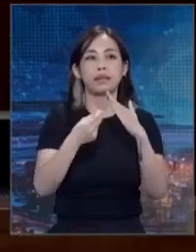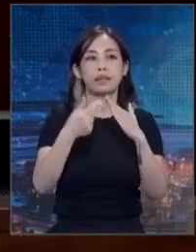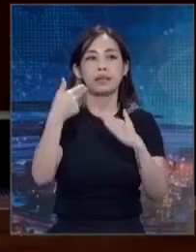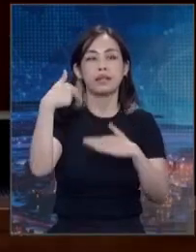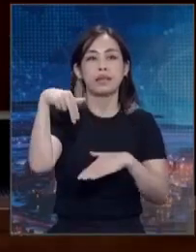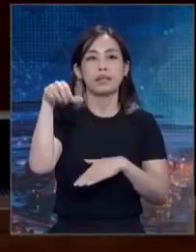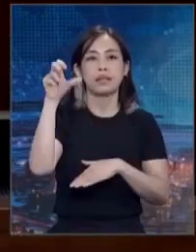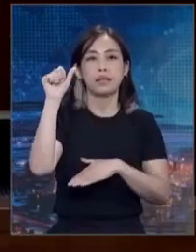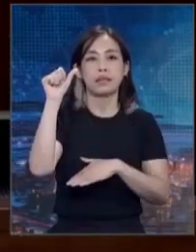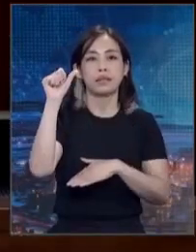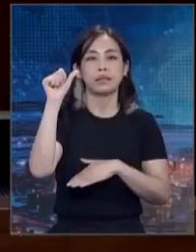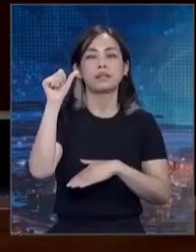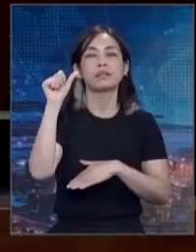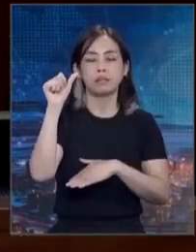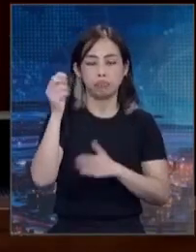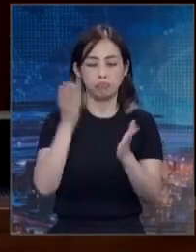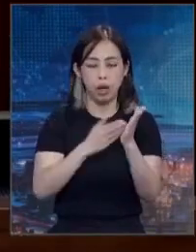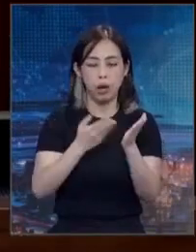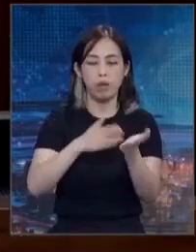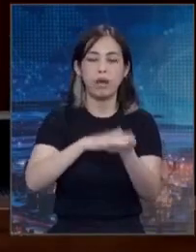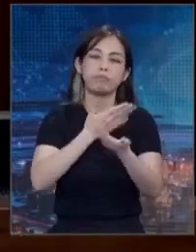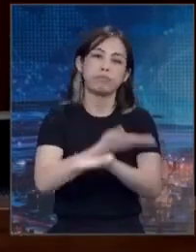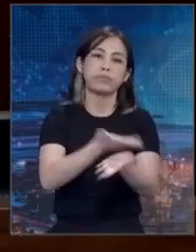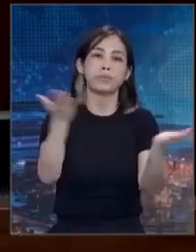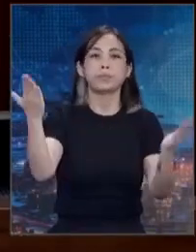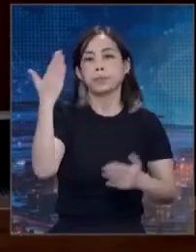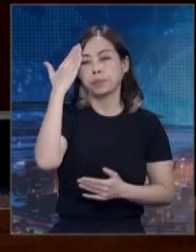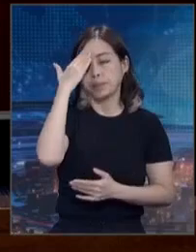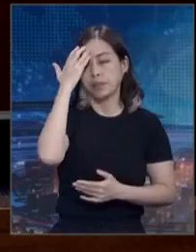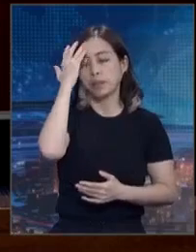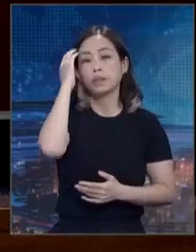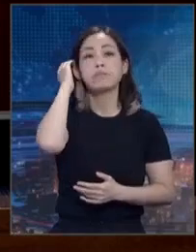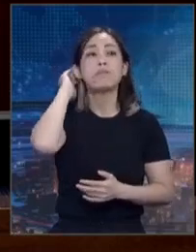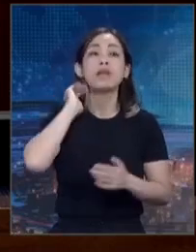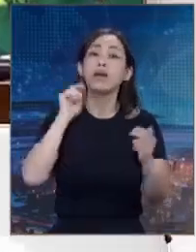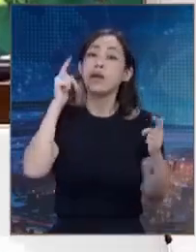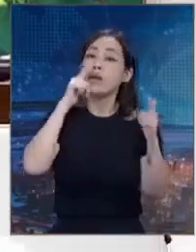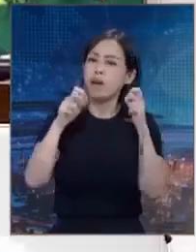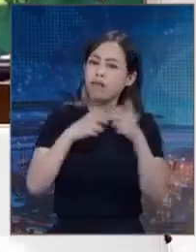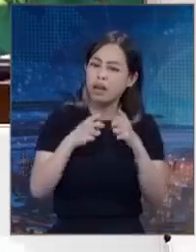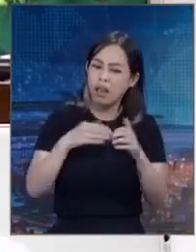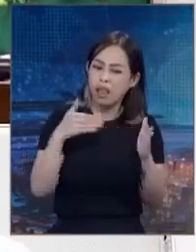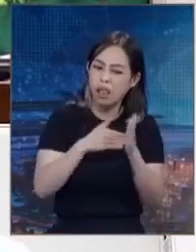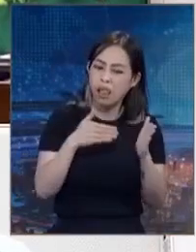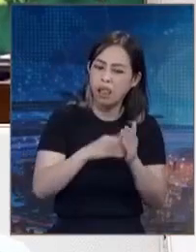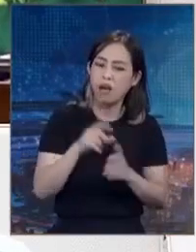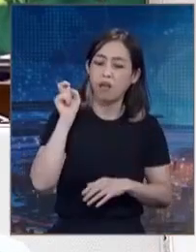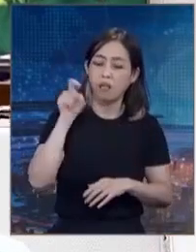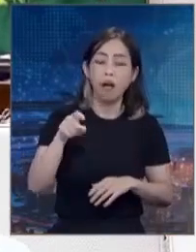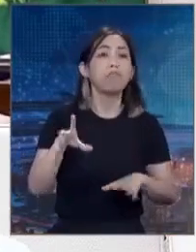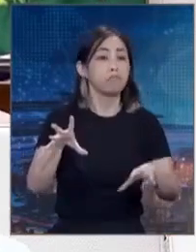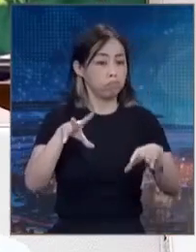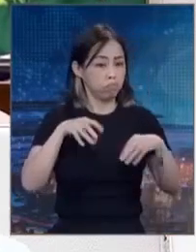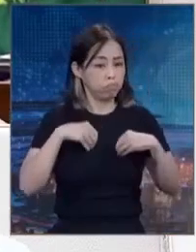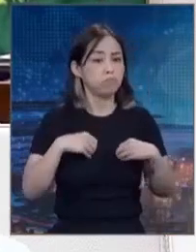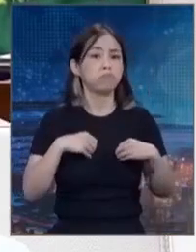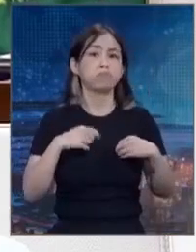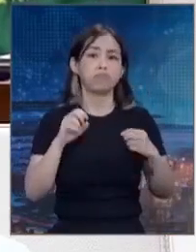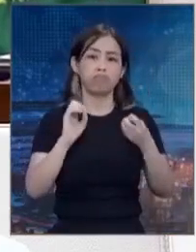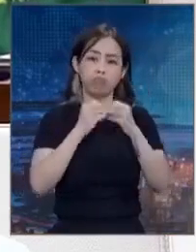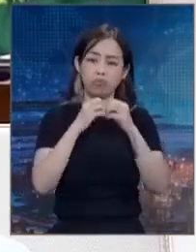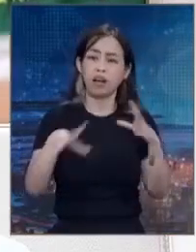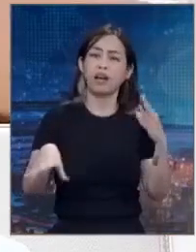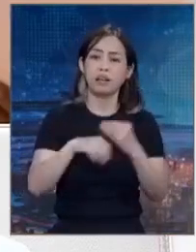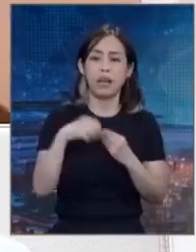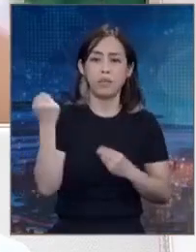cáo thêm với Quốc hội vấn đề này. Chứ còn nếu mà trường hợp nó có vướng mắc thì chúng ta sẵn sàng chúng ta sửa đổi bổ sung.